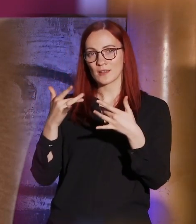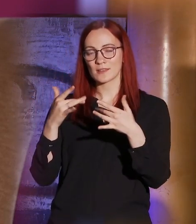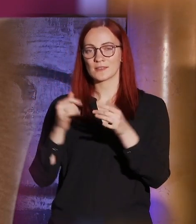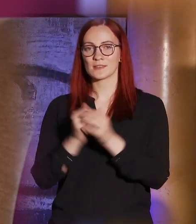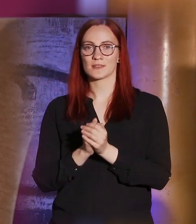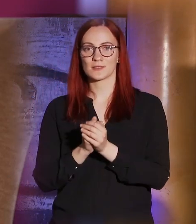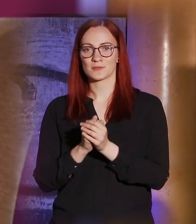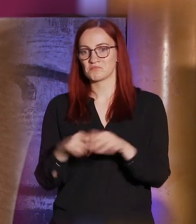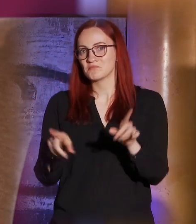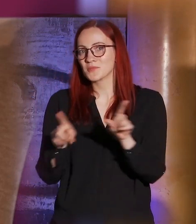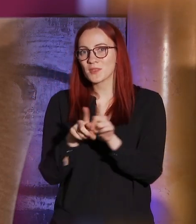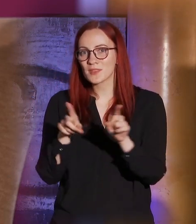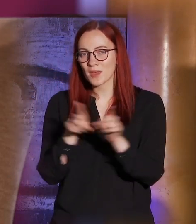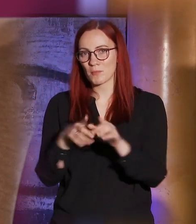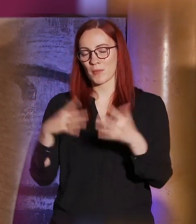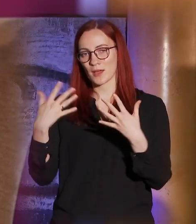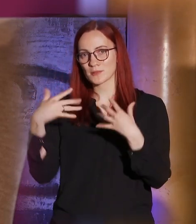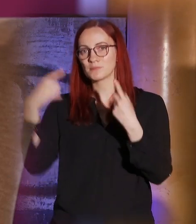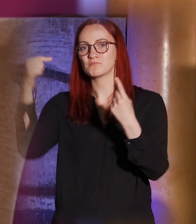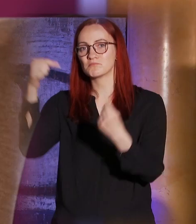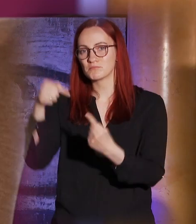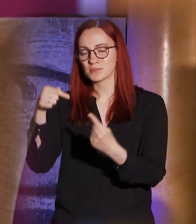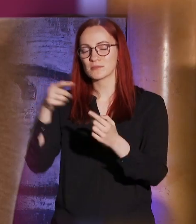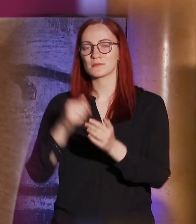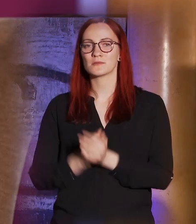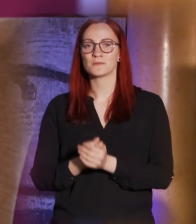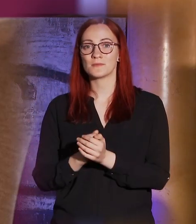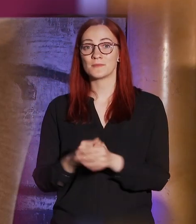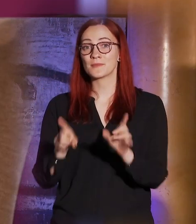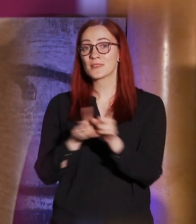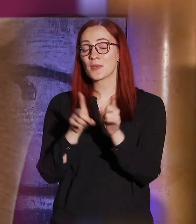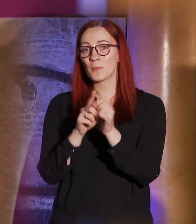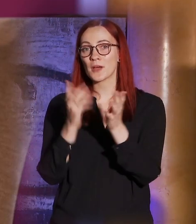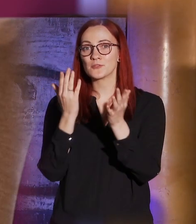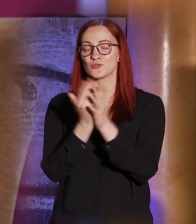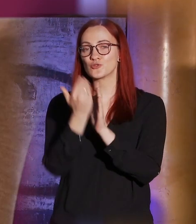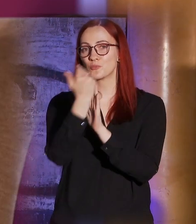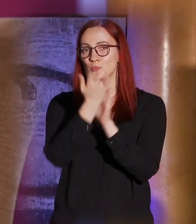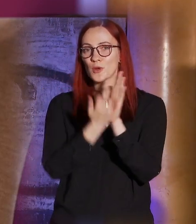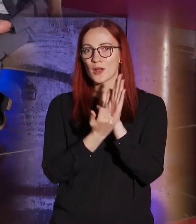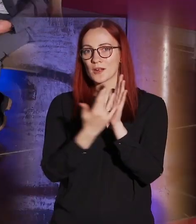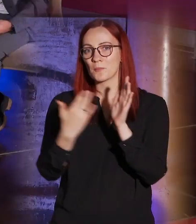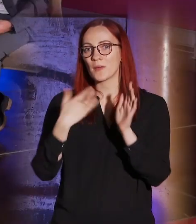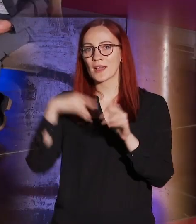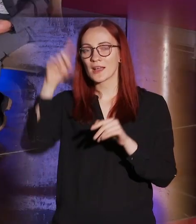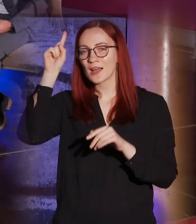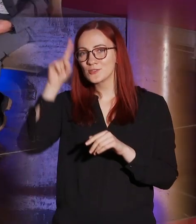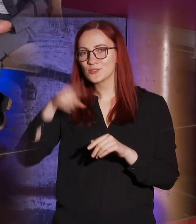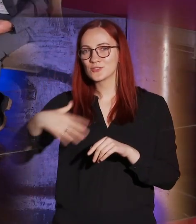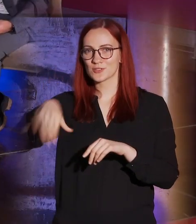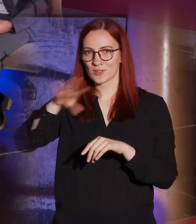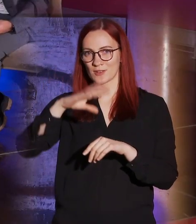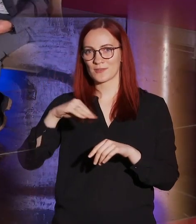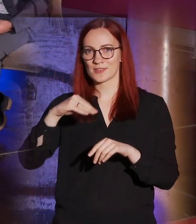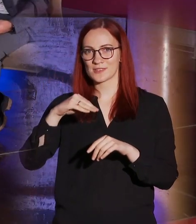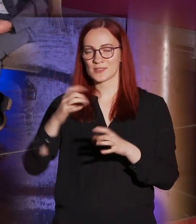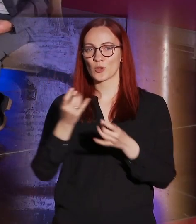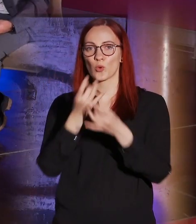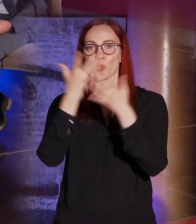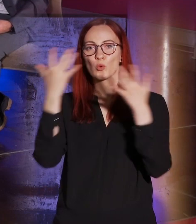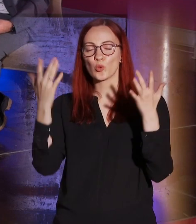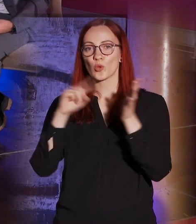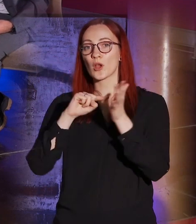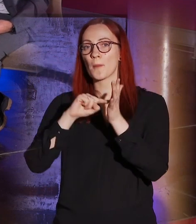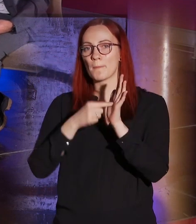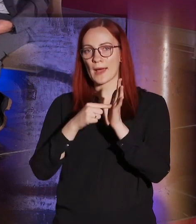irgi prieinamumas, ne, yra, tarkim, yra tokia programa, turbūt, nežinau, čia gal žinoma visiems, kultūros pasas.